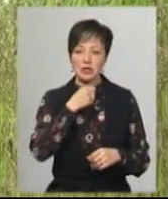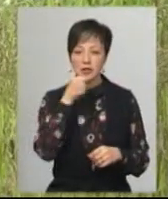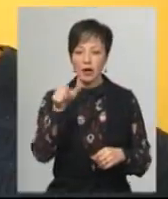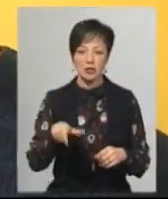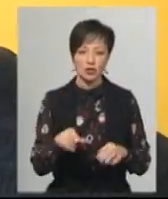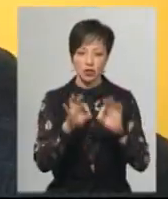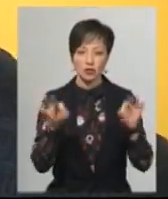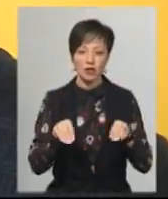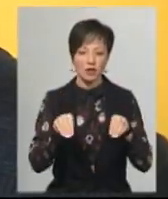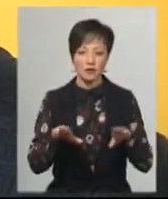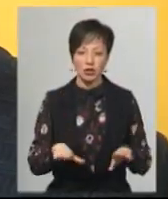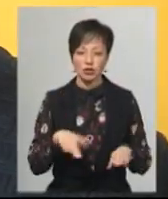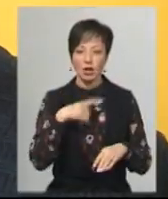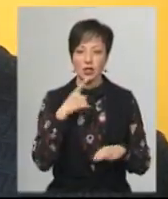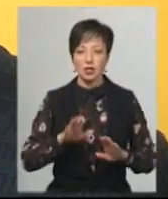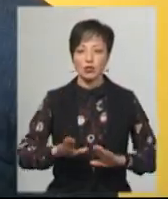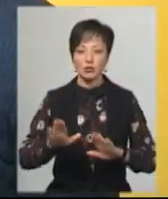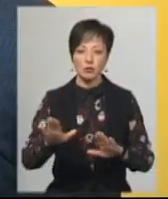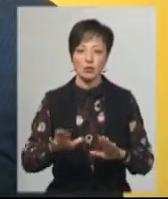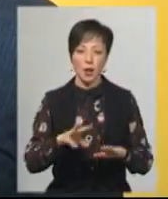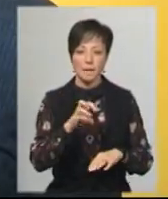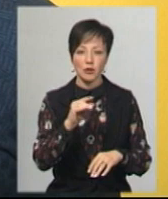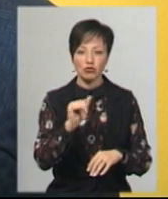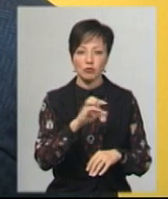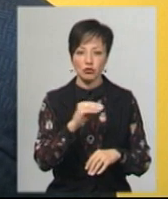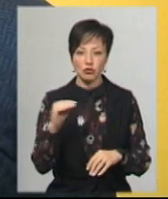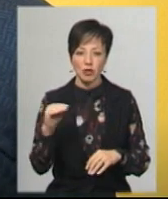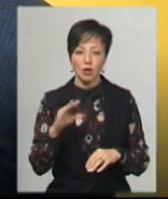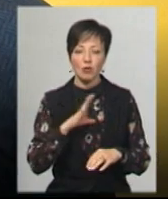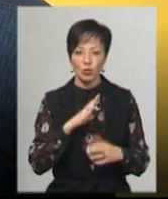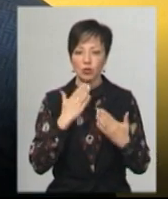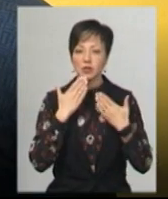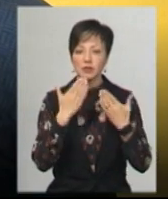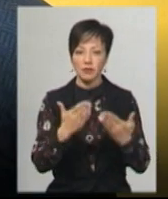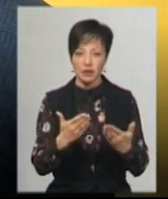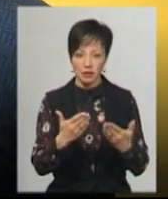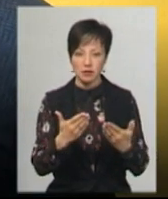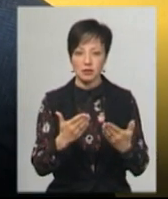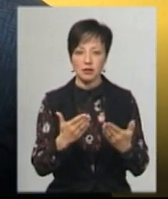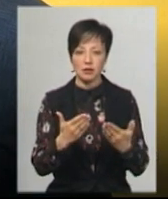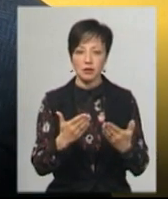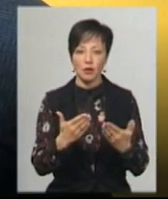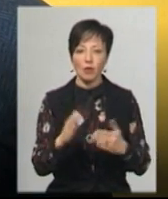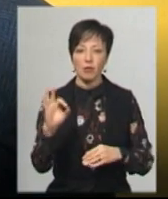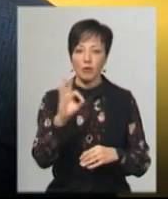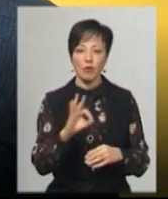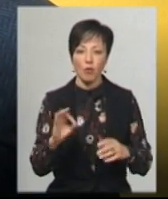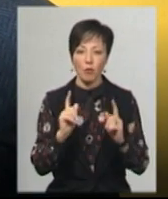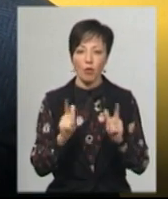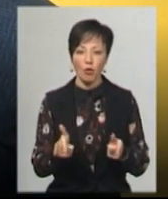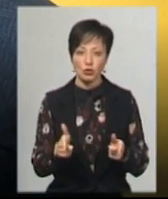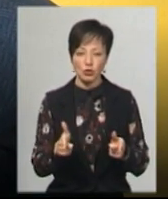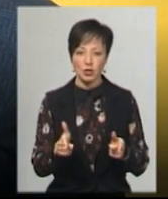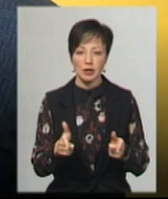каже заступник Меджибіжського селищного голови Олександр Ткач. Було звернення від старости Коротуна Василя Васильовича щодо погодження